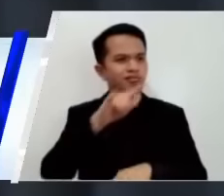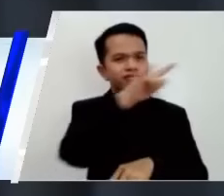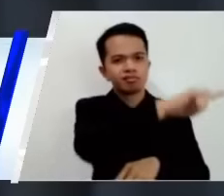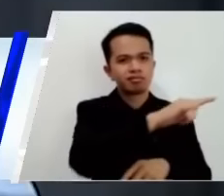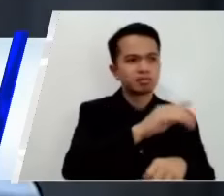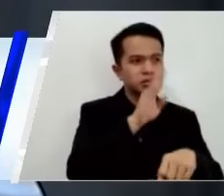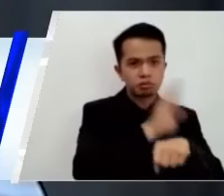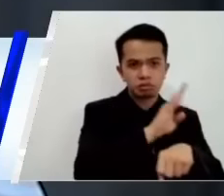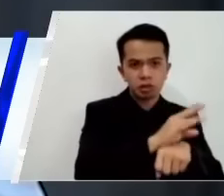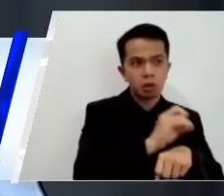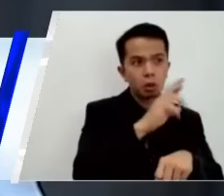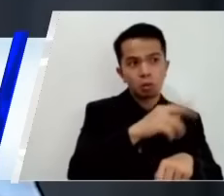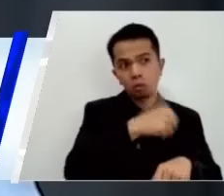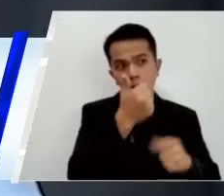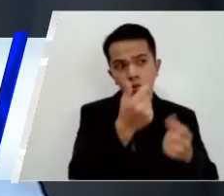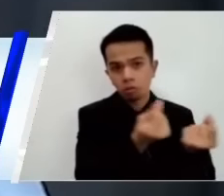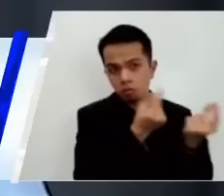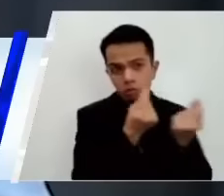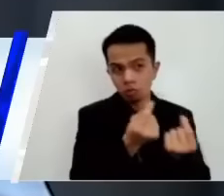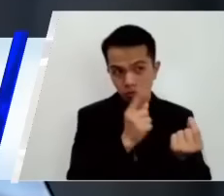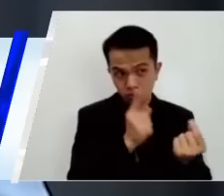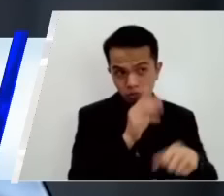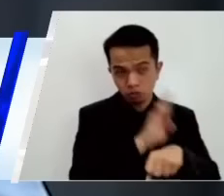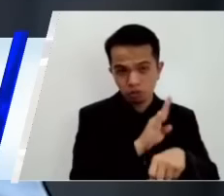ibang ginagawa. So, andalas eh. No? At,